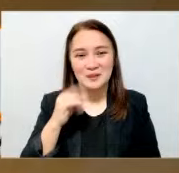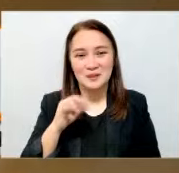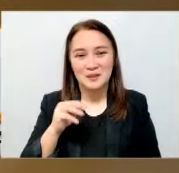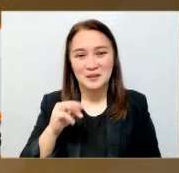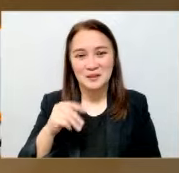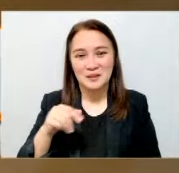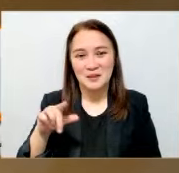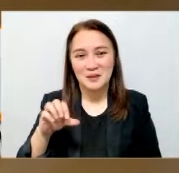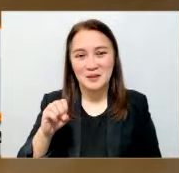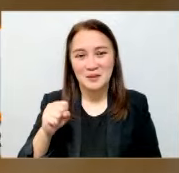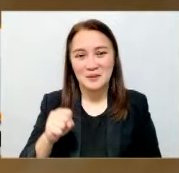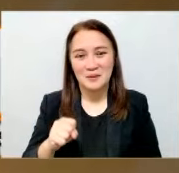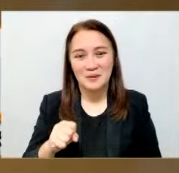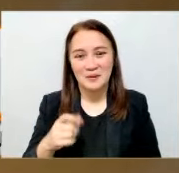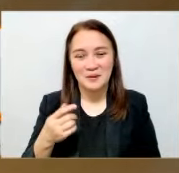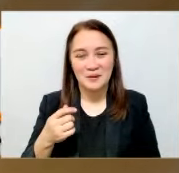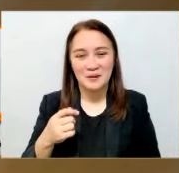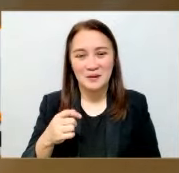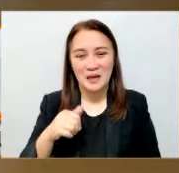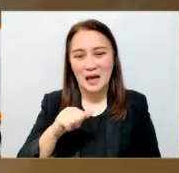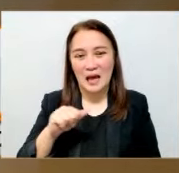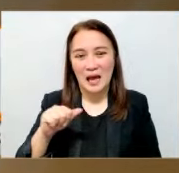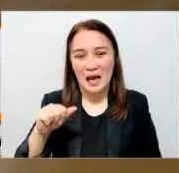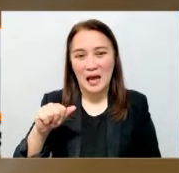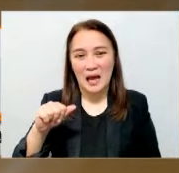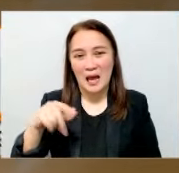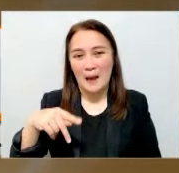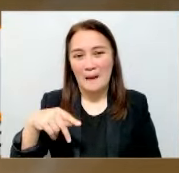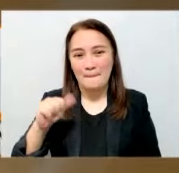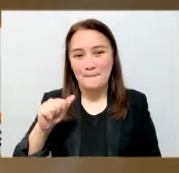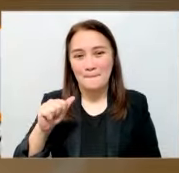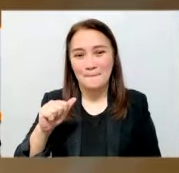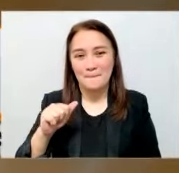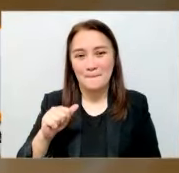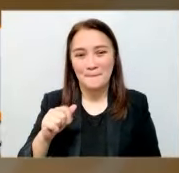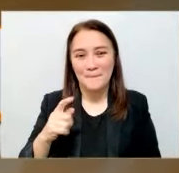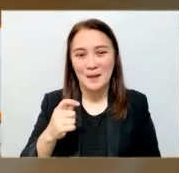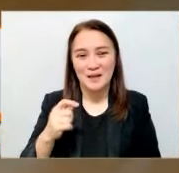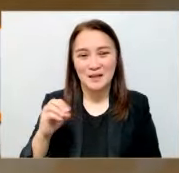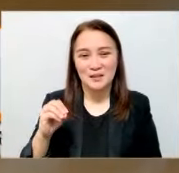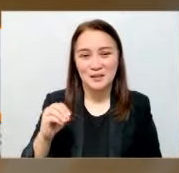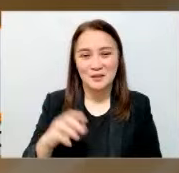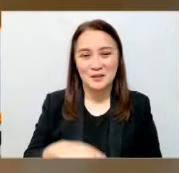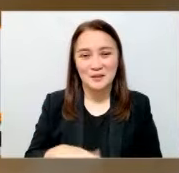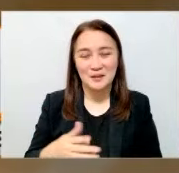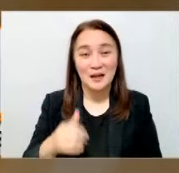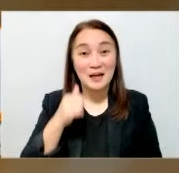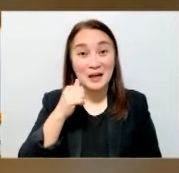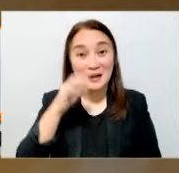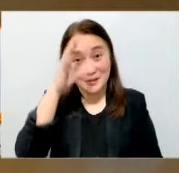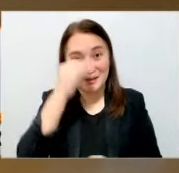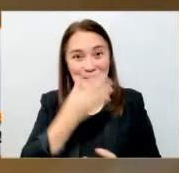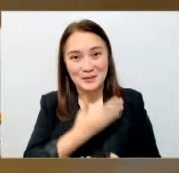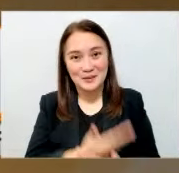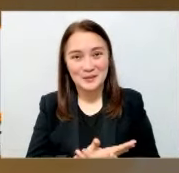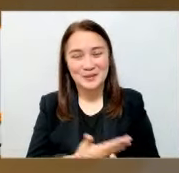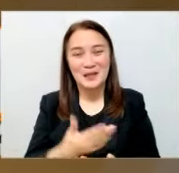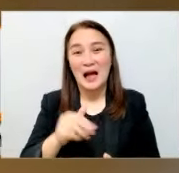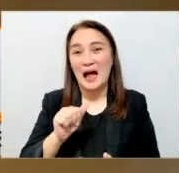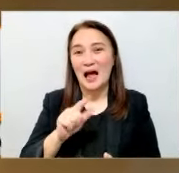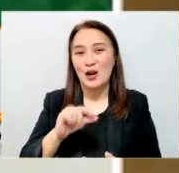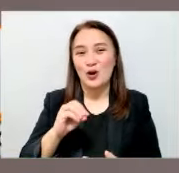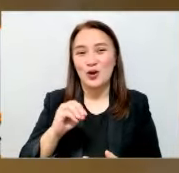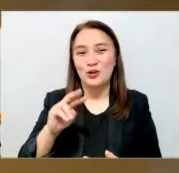na apa-ato ang entry kasama ng kanyang anak na si Alonzo.